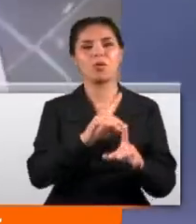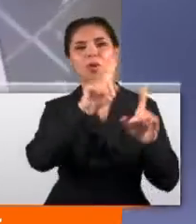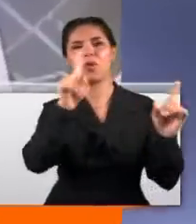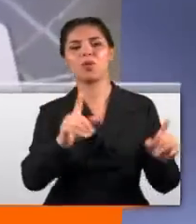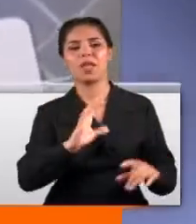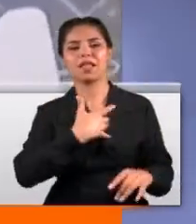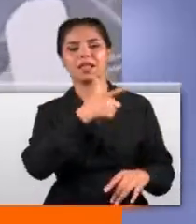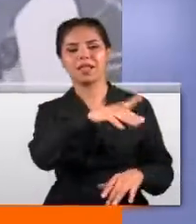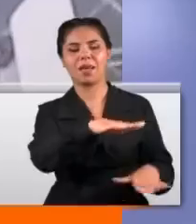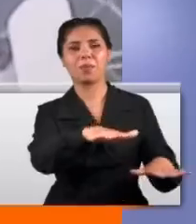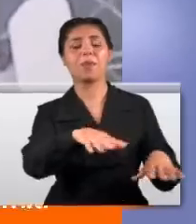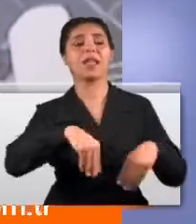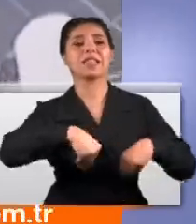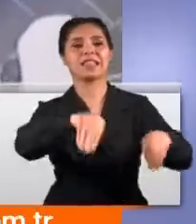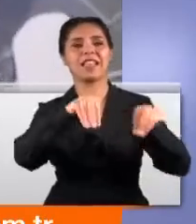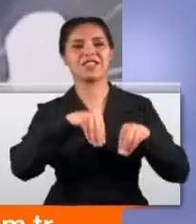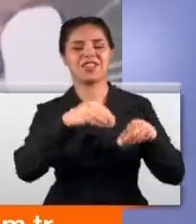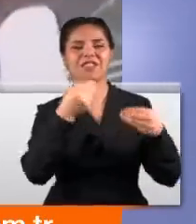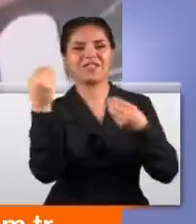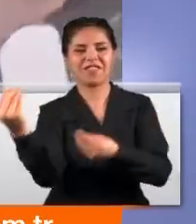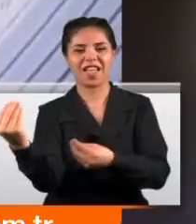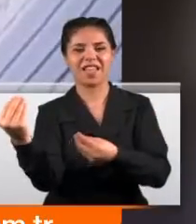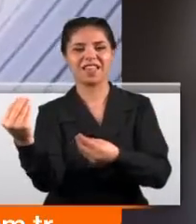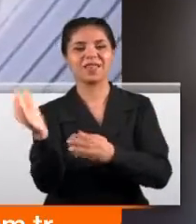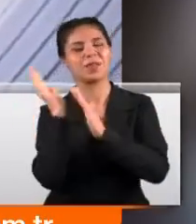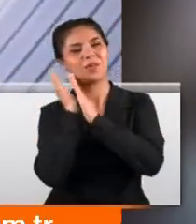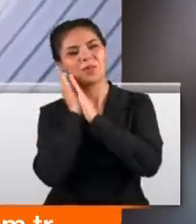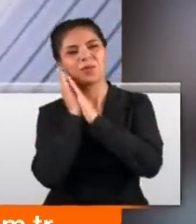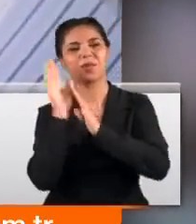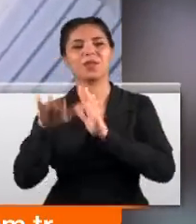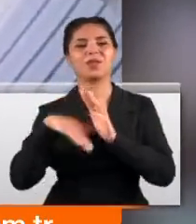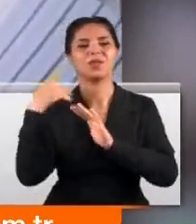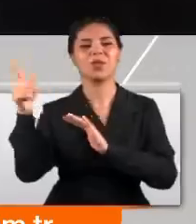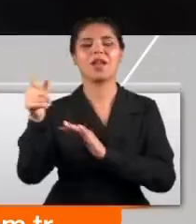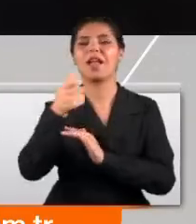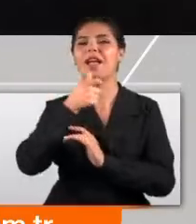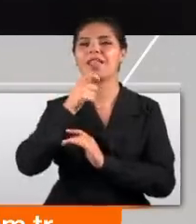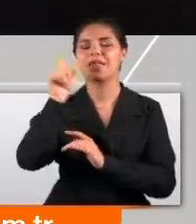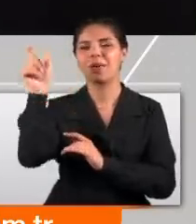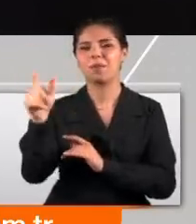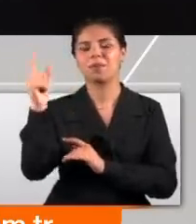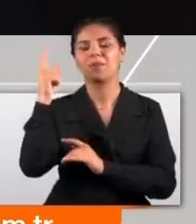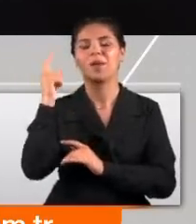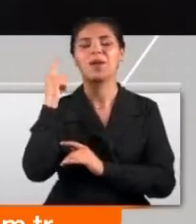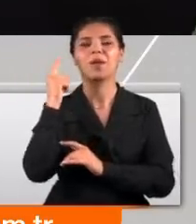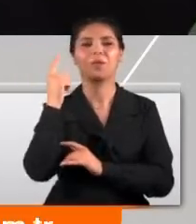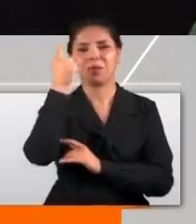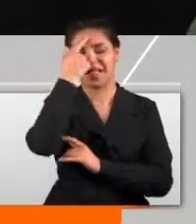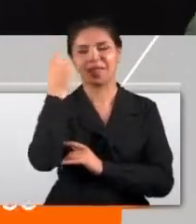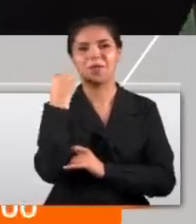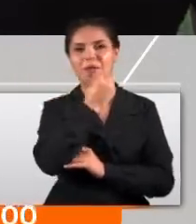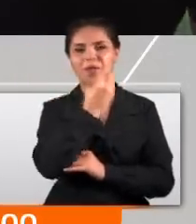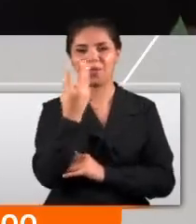verdiği seccadenin üzerinde uyuttu. Dükkandan çıkarkense esnafı alnından öptü. Yanağında sarılmasını, öpmesini falan